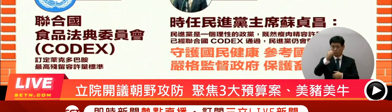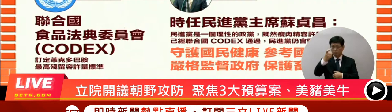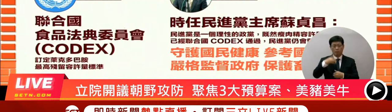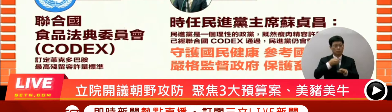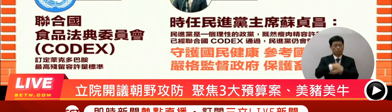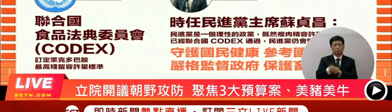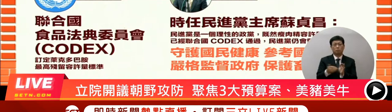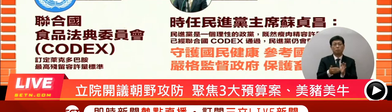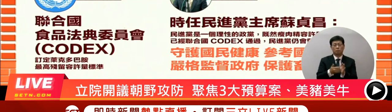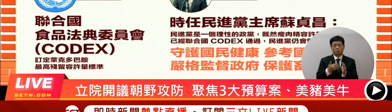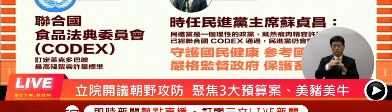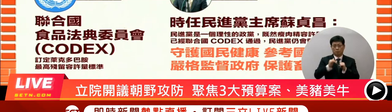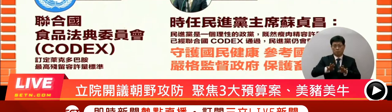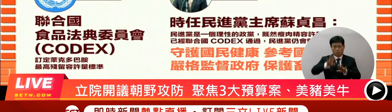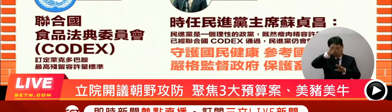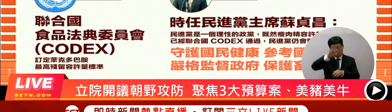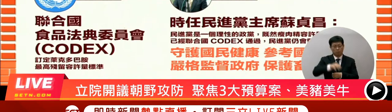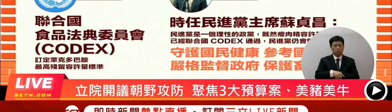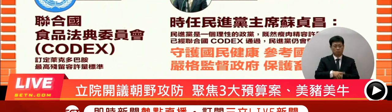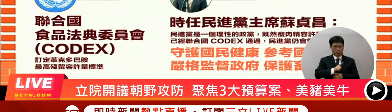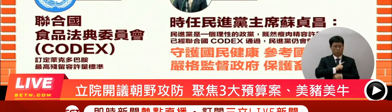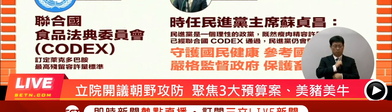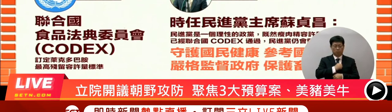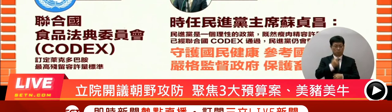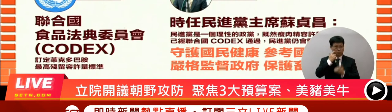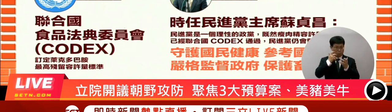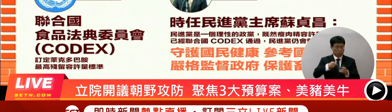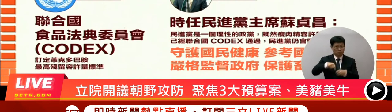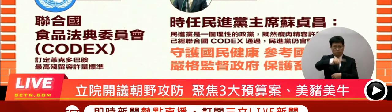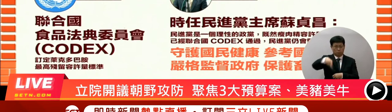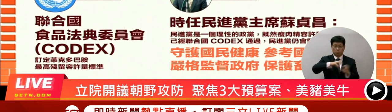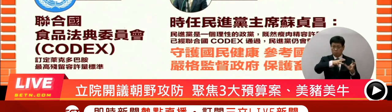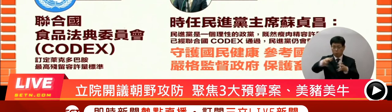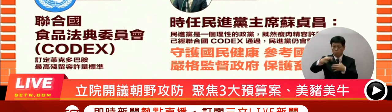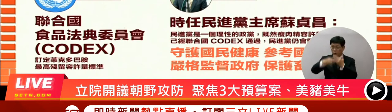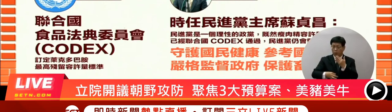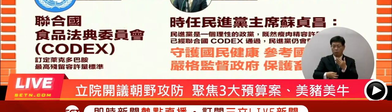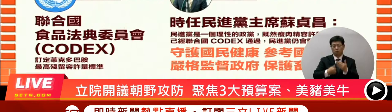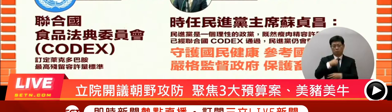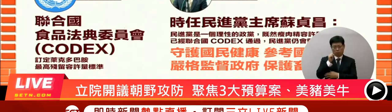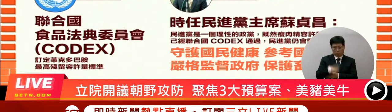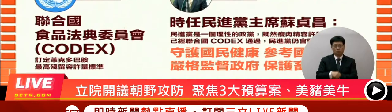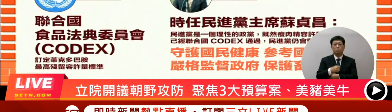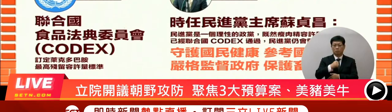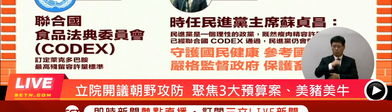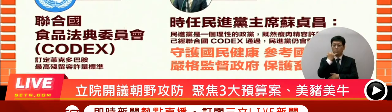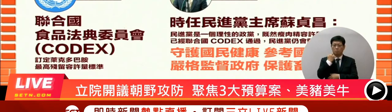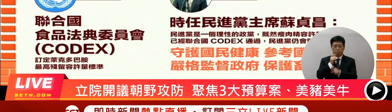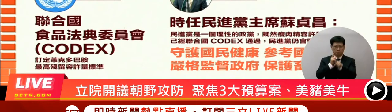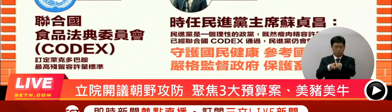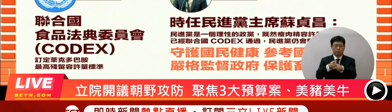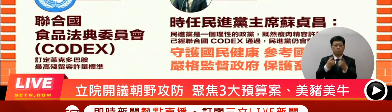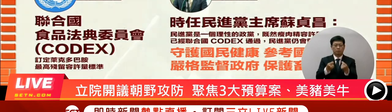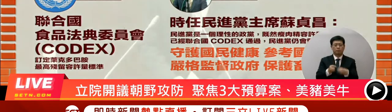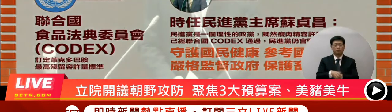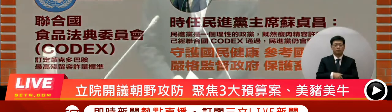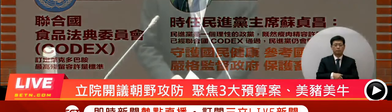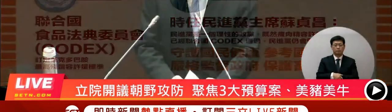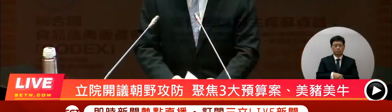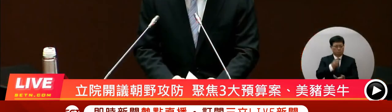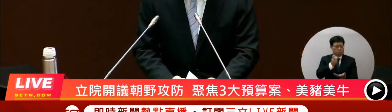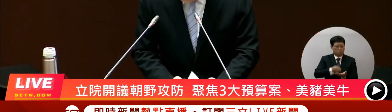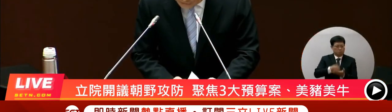过，民进党在正式国际现实下同意台湾采取国际标准，严